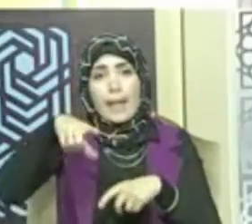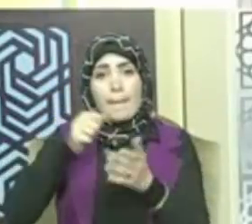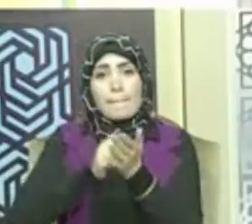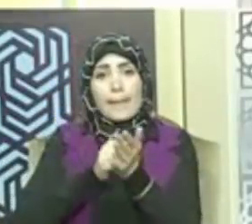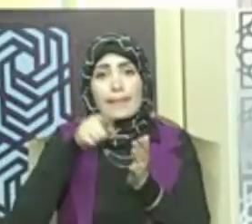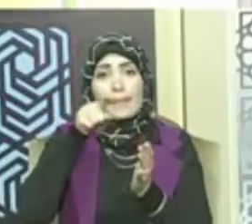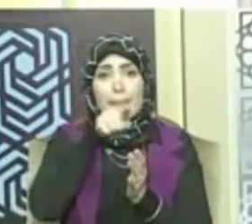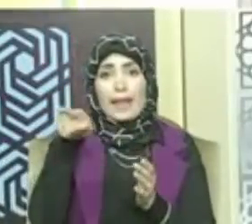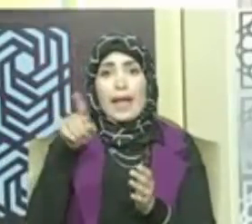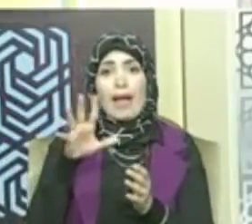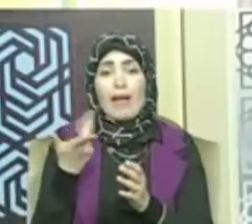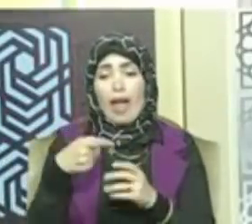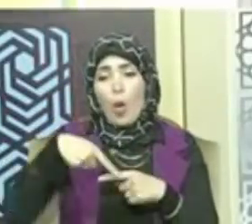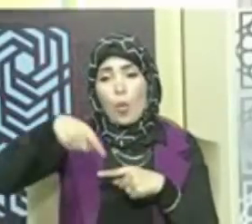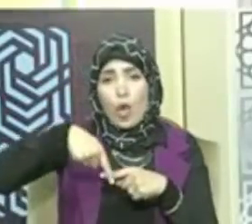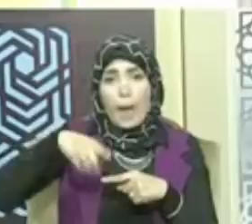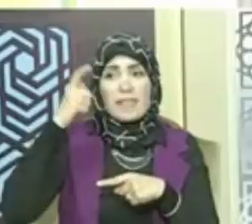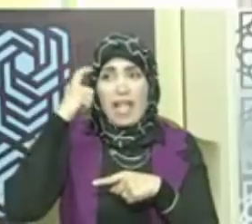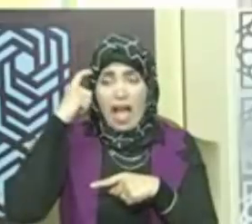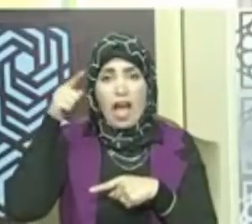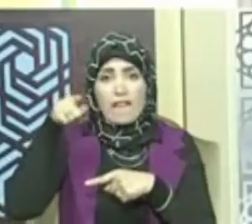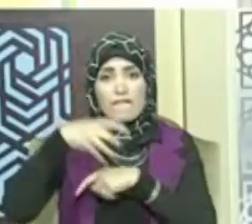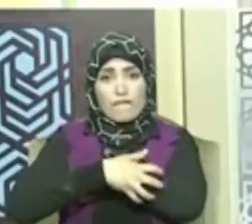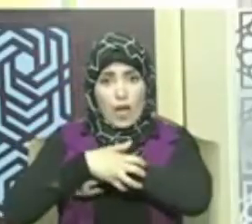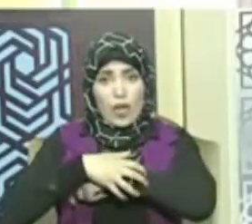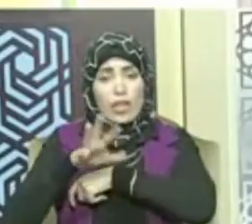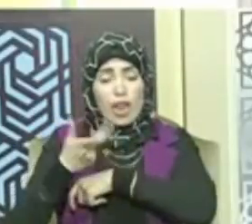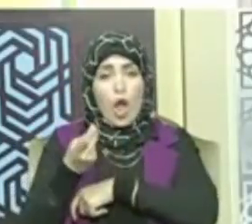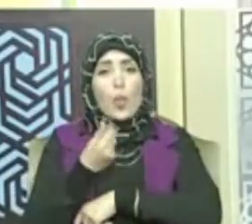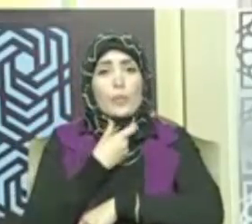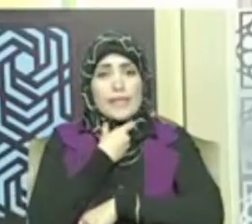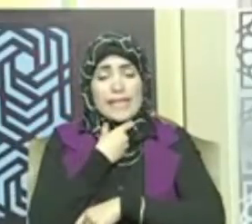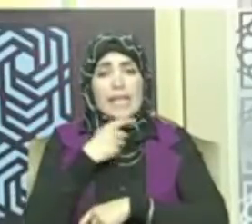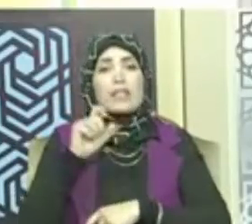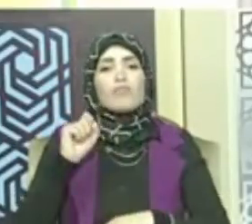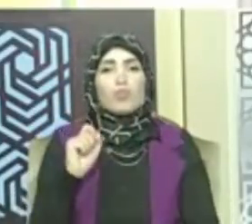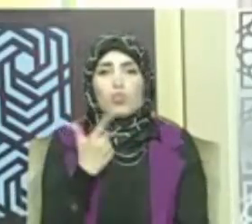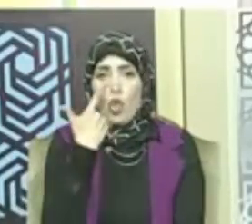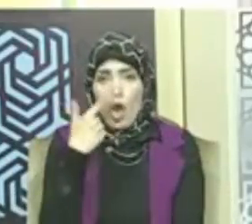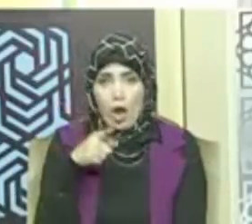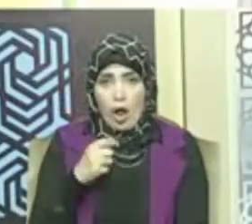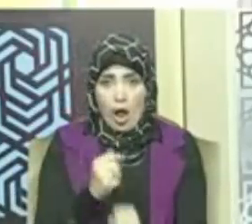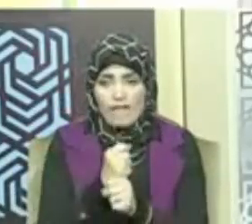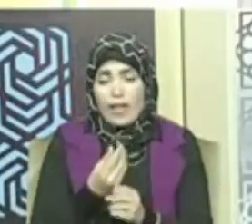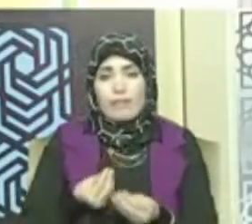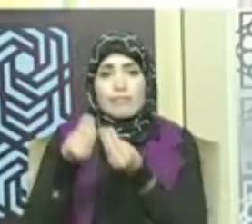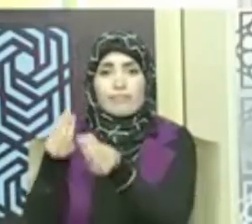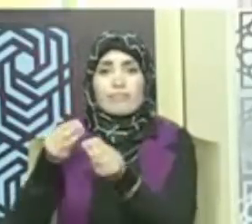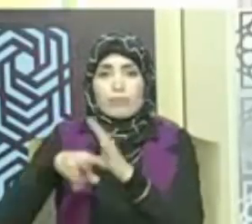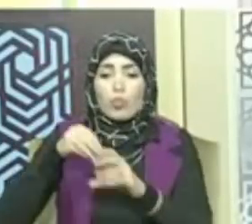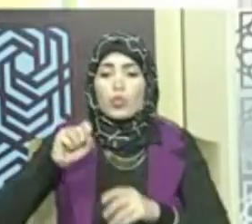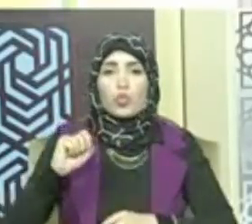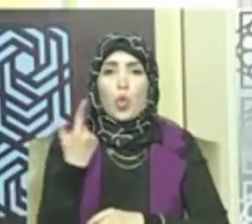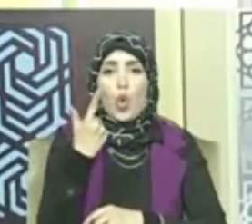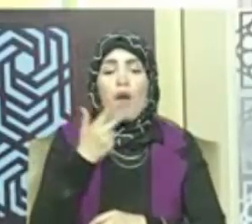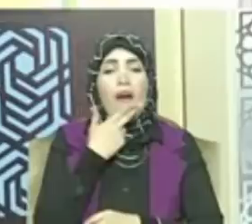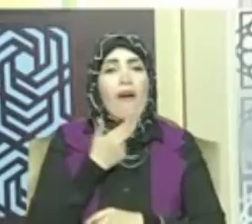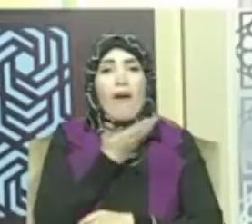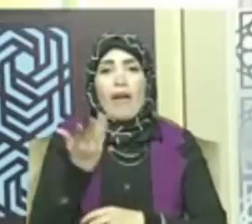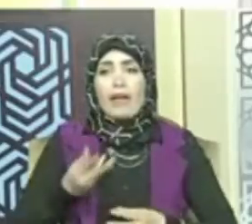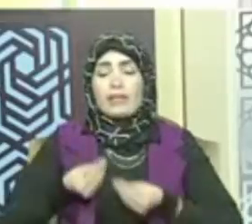عائلتك أو من تعرف فقير أو مسكين فافعل، وعجل